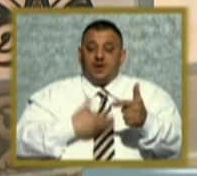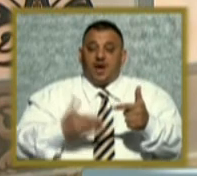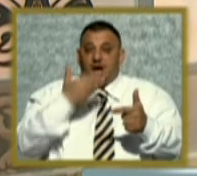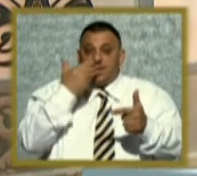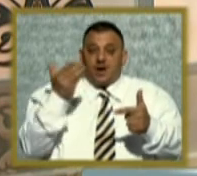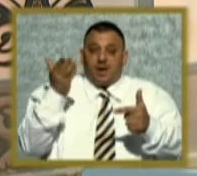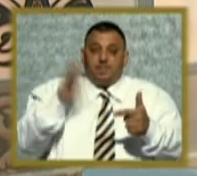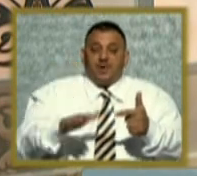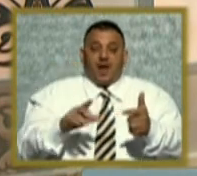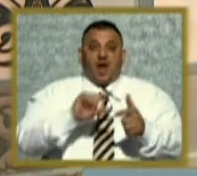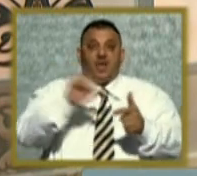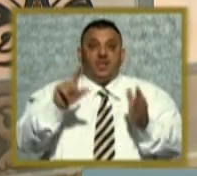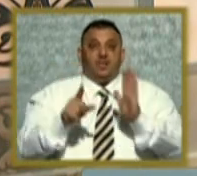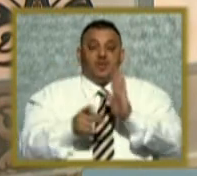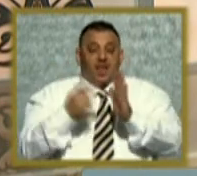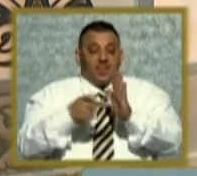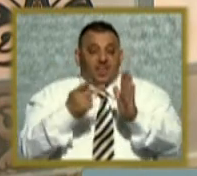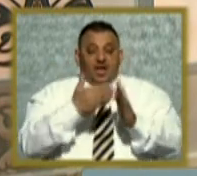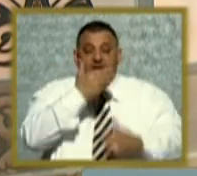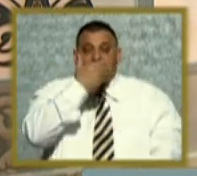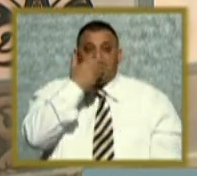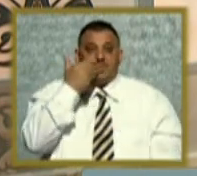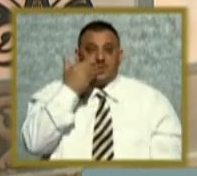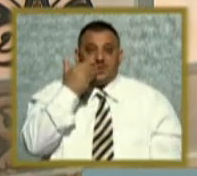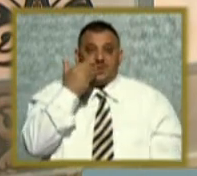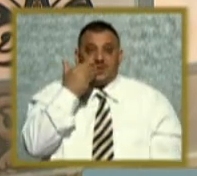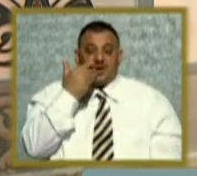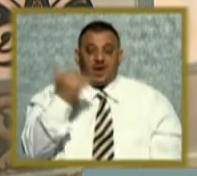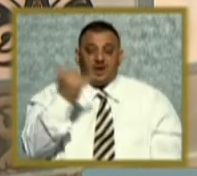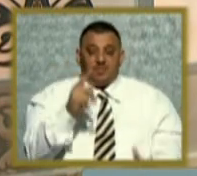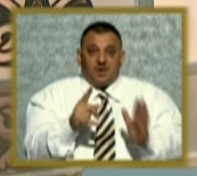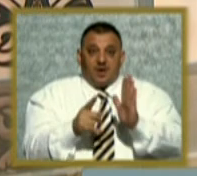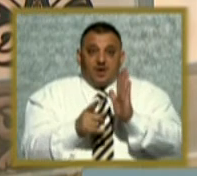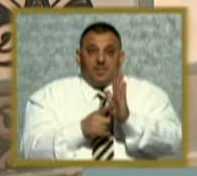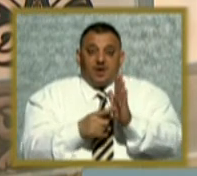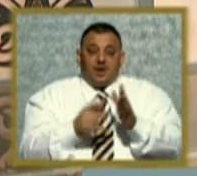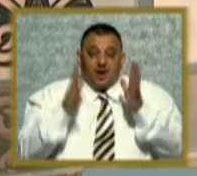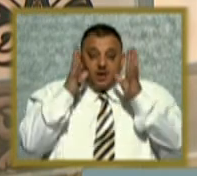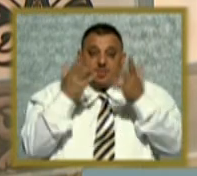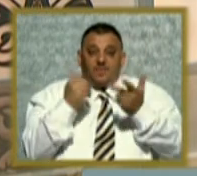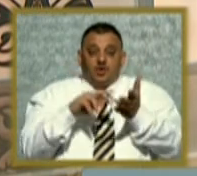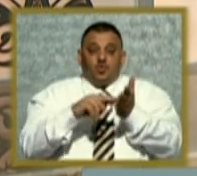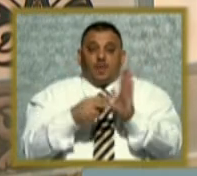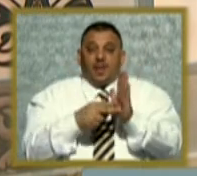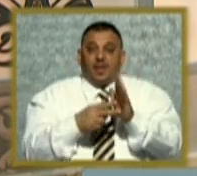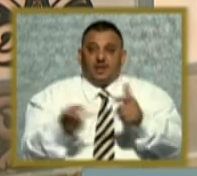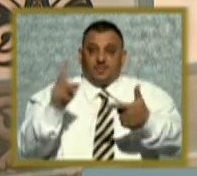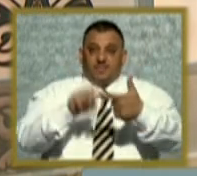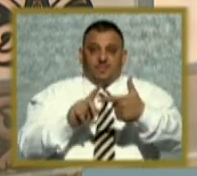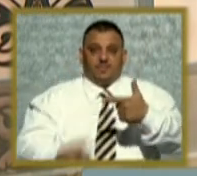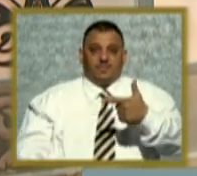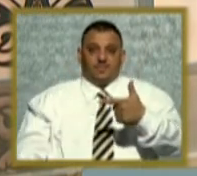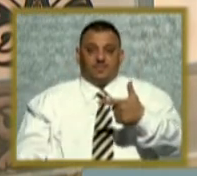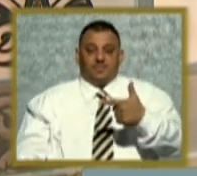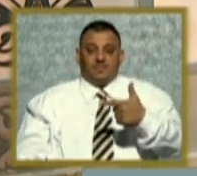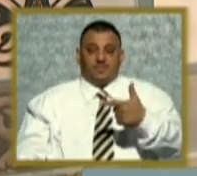فهي تصوم تلك الأيام وتقضيهم أي أيضا فهل عليها إثم عندما لا تصلي وماذا عليه أن تفعل؟ طيب إذا